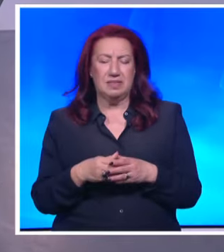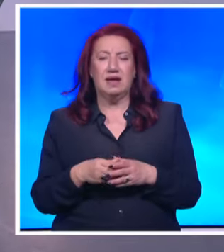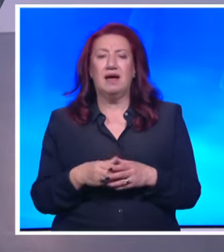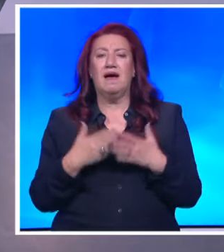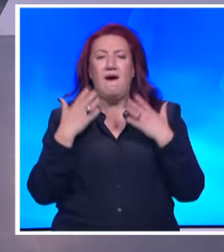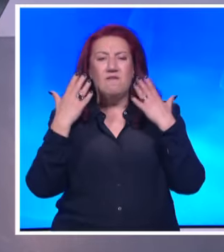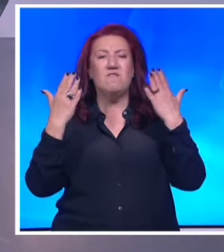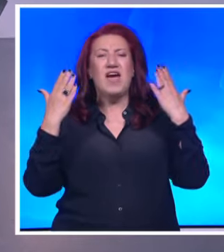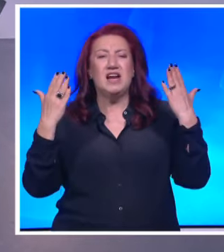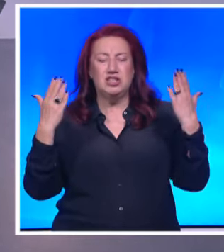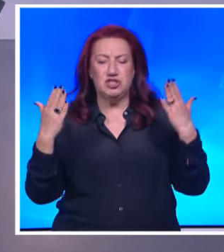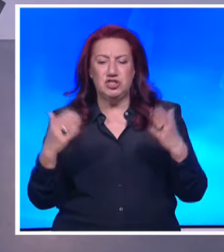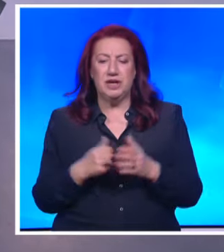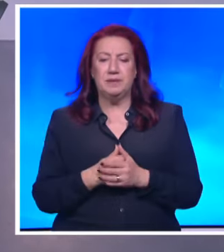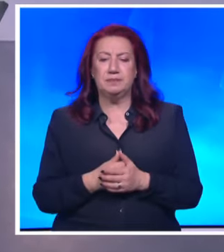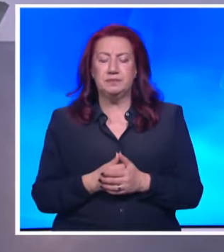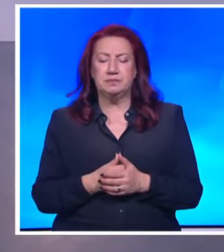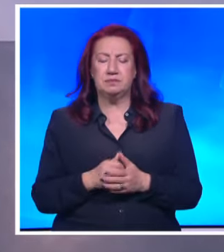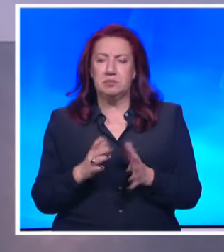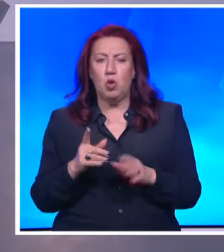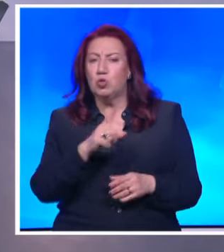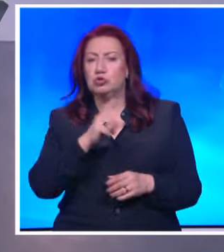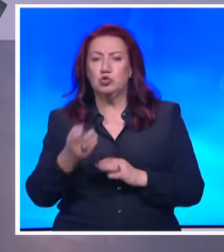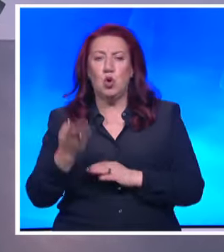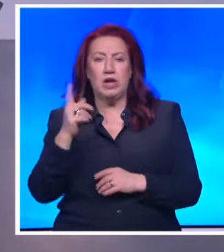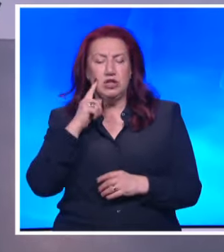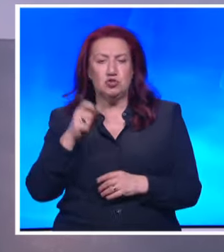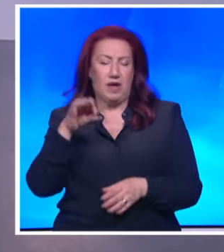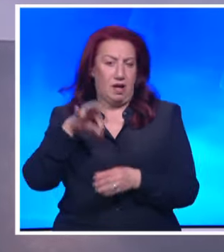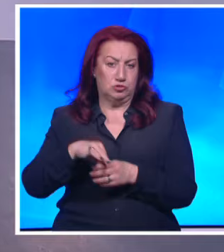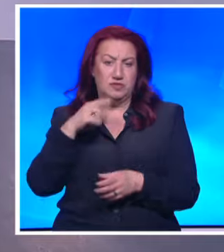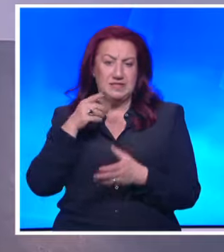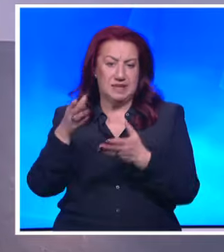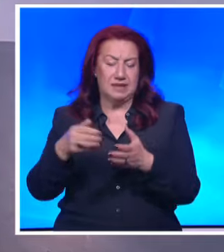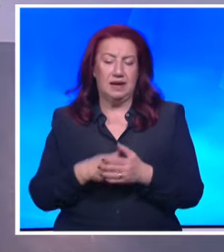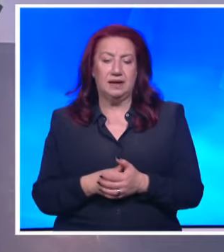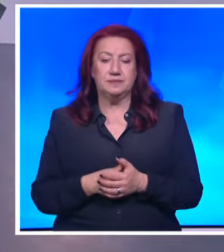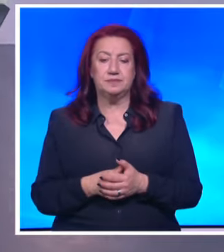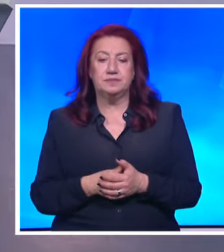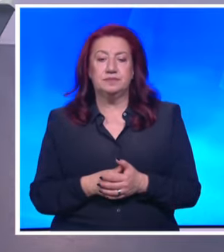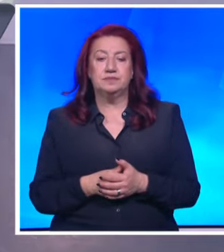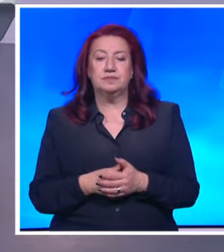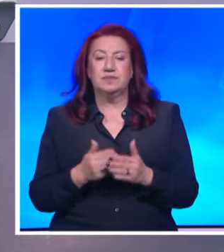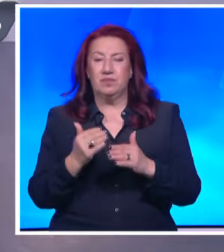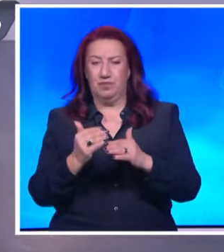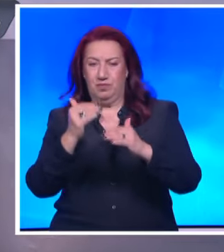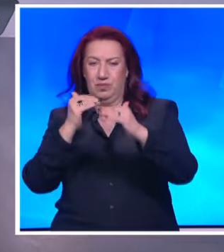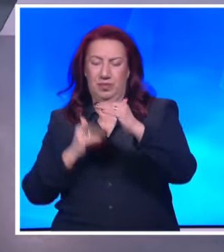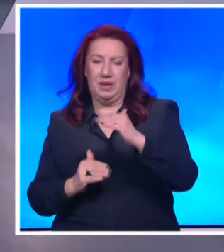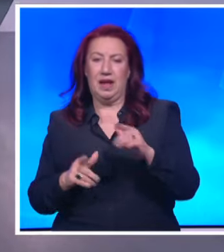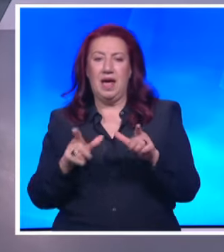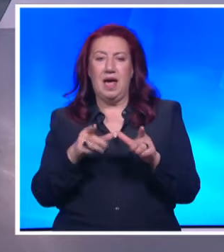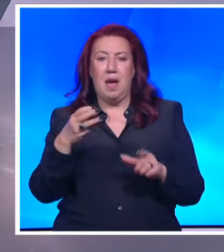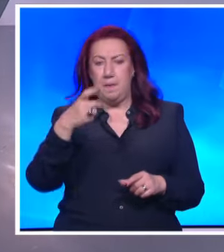или 4,65%. Под прага за влизане, но с резултат над процент, са меч на Радостин Василев,